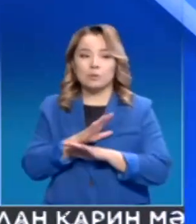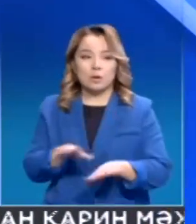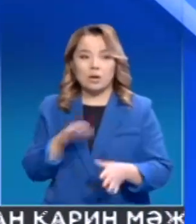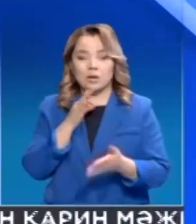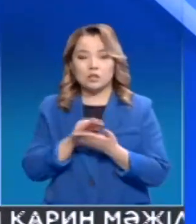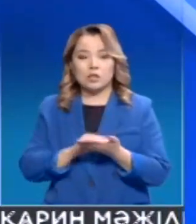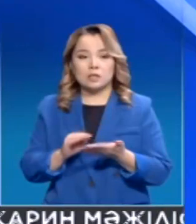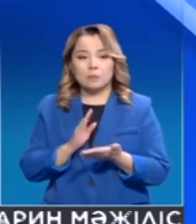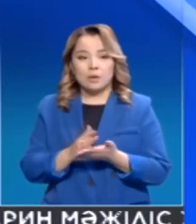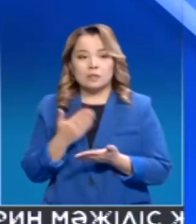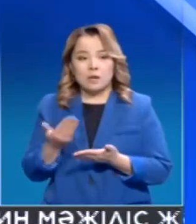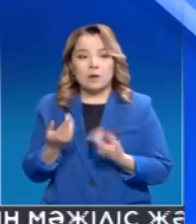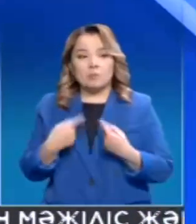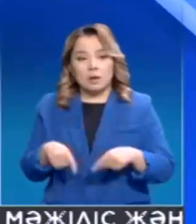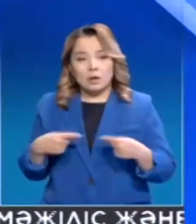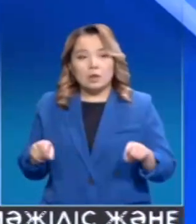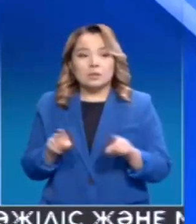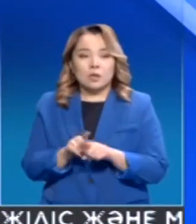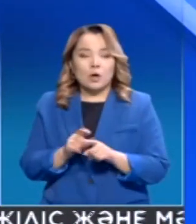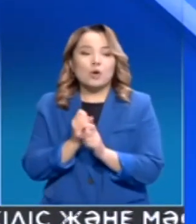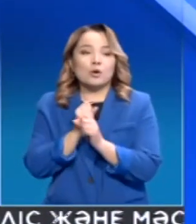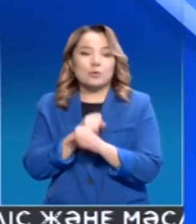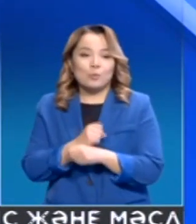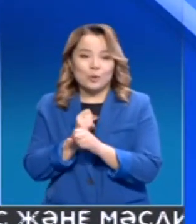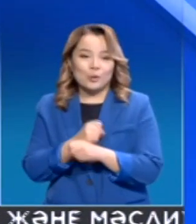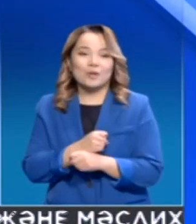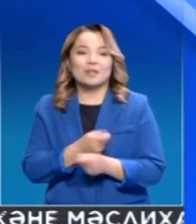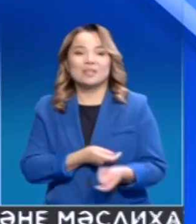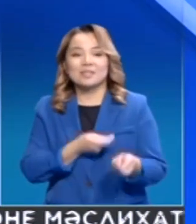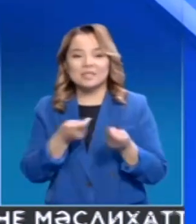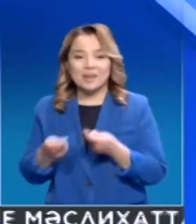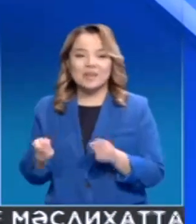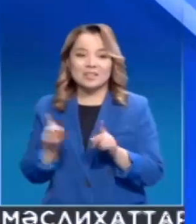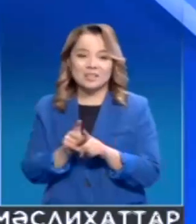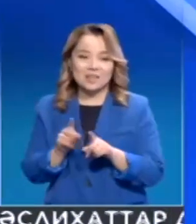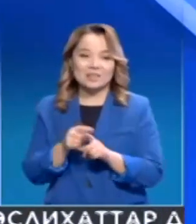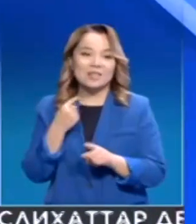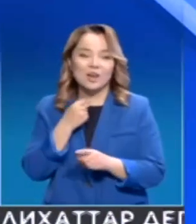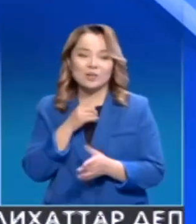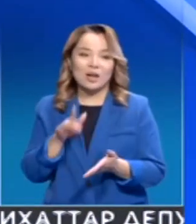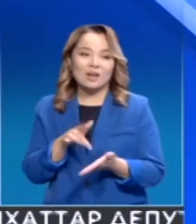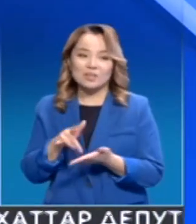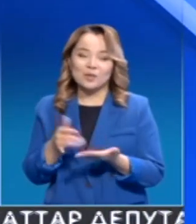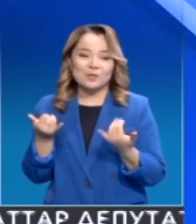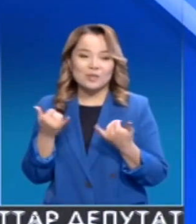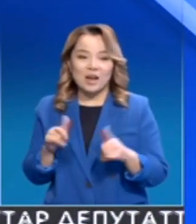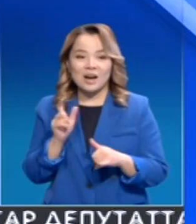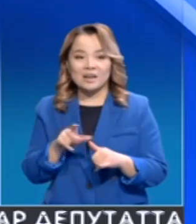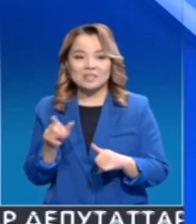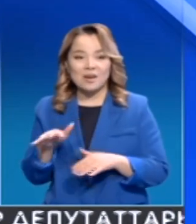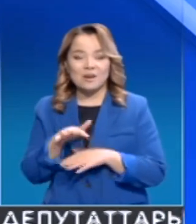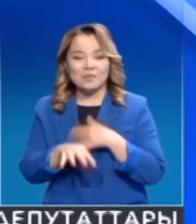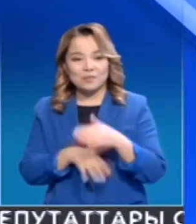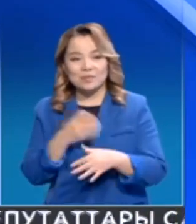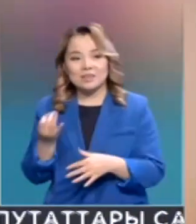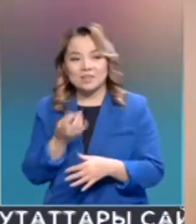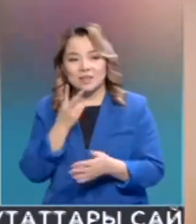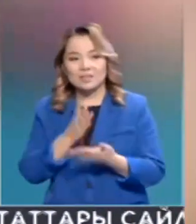болған жоқ деп жазған. Басқа-басқа түйе мінген дауыс берушілерге Талдықорғанда таң қалмаған адам қалмаған шығар.